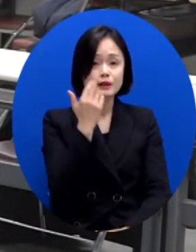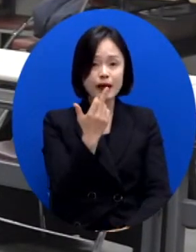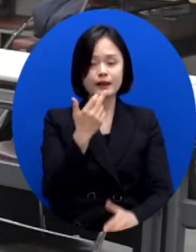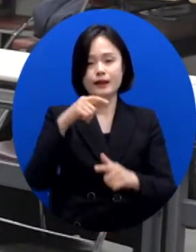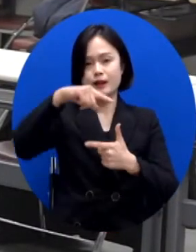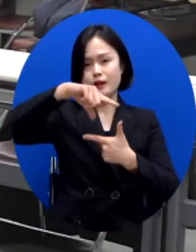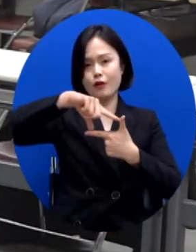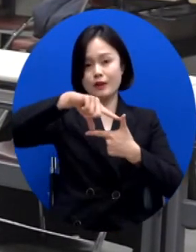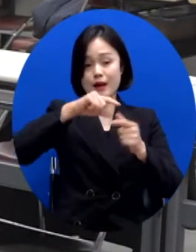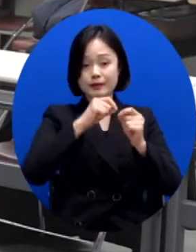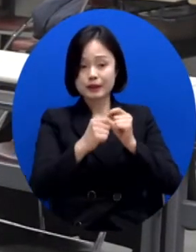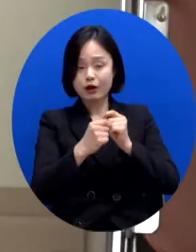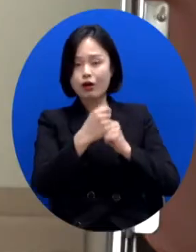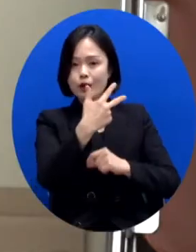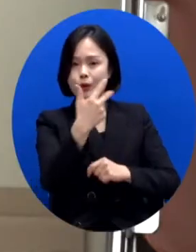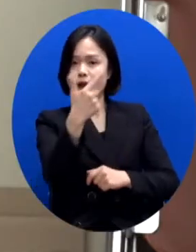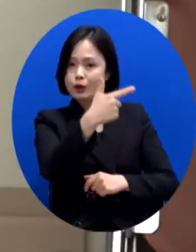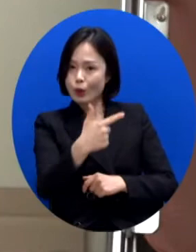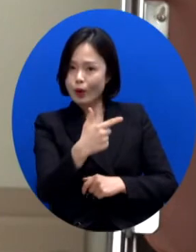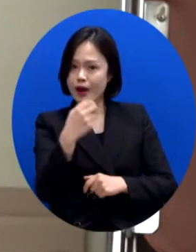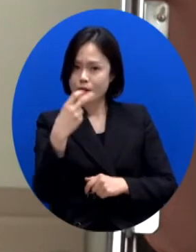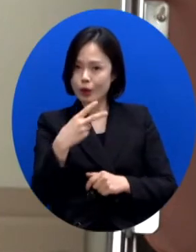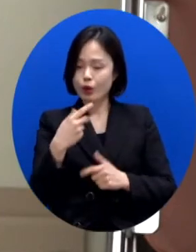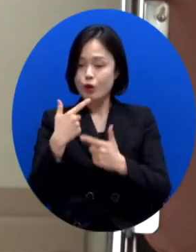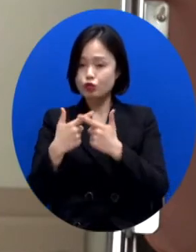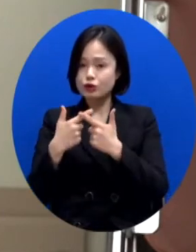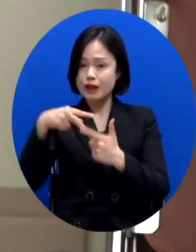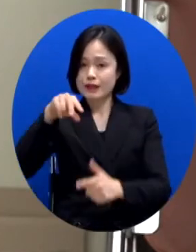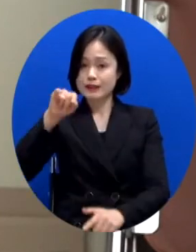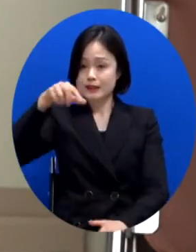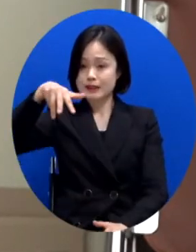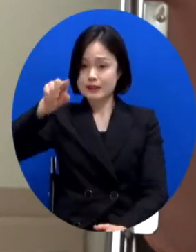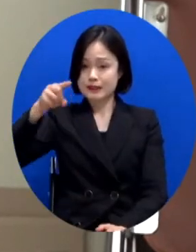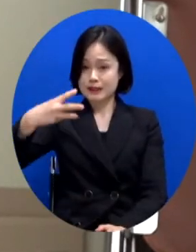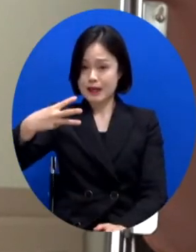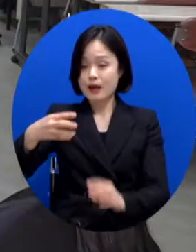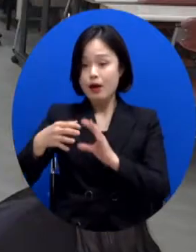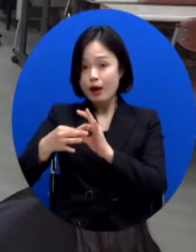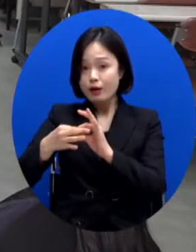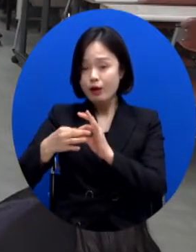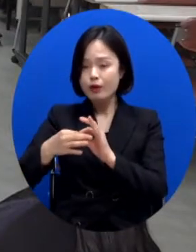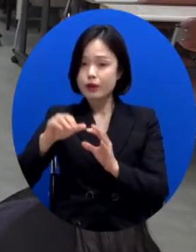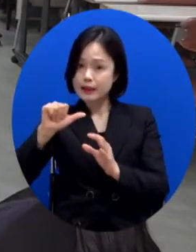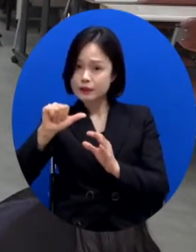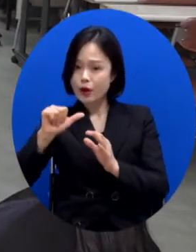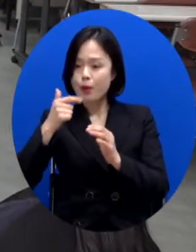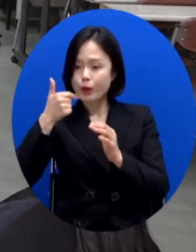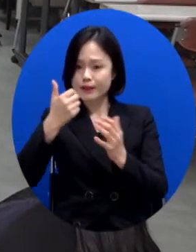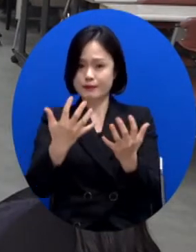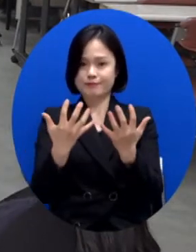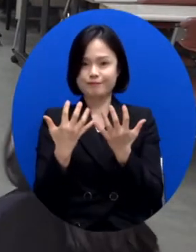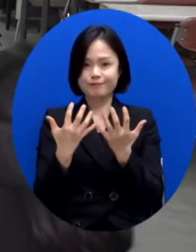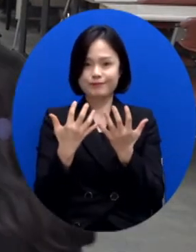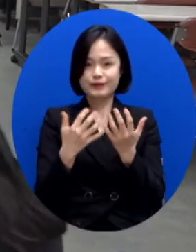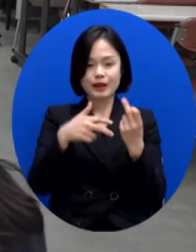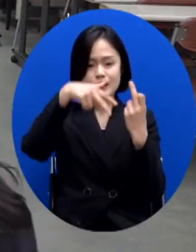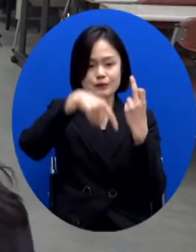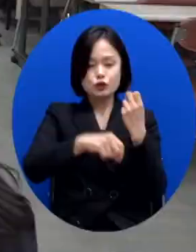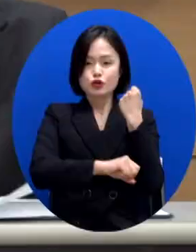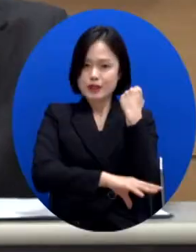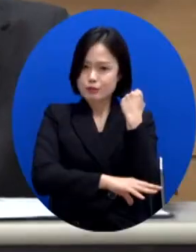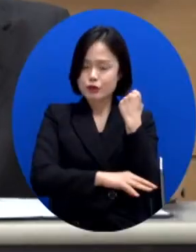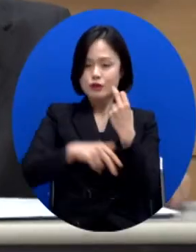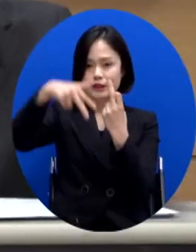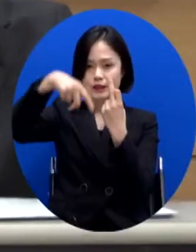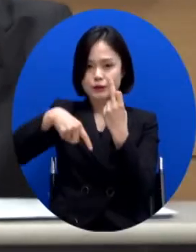e 북 5개 노회 이게 부산시 차례 소송 목회자를 대상으로 각각 12주 입문 심화 과정으로 총 24 주